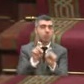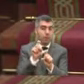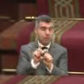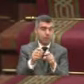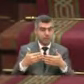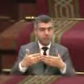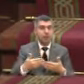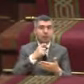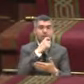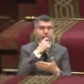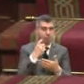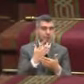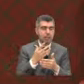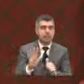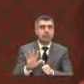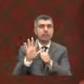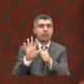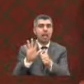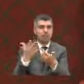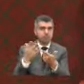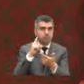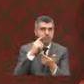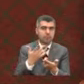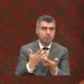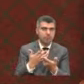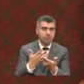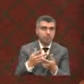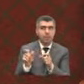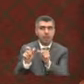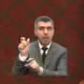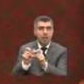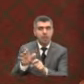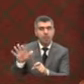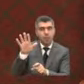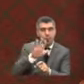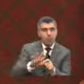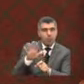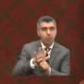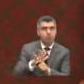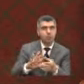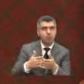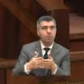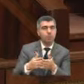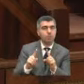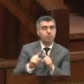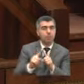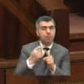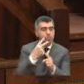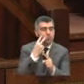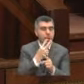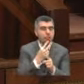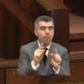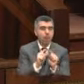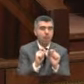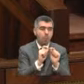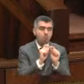حنا كنعيشوا داز 6 ايام بصعوبتها، المواطنات والمواطنين الفئات اللي كتعاني خصها واحد نقطه ضوء، لان كيبان لها واحد